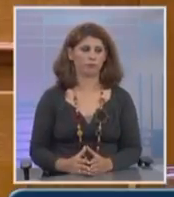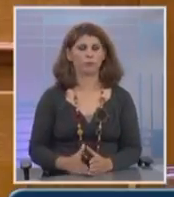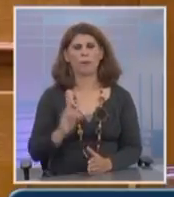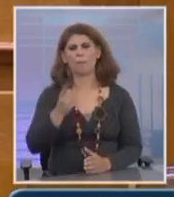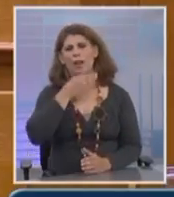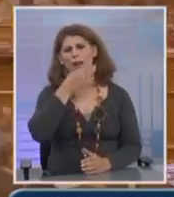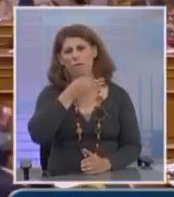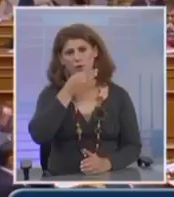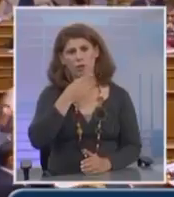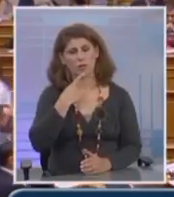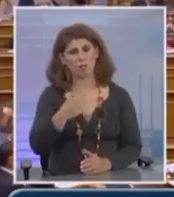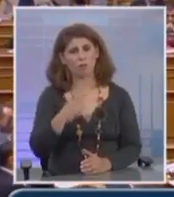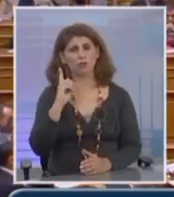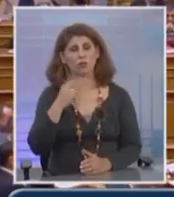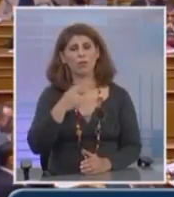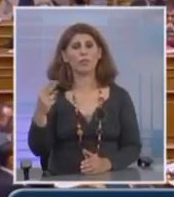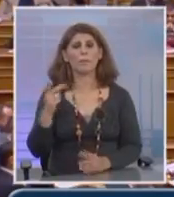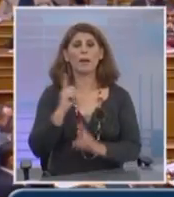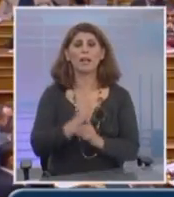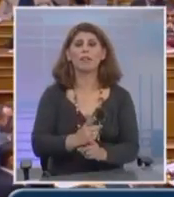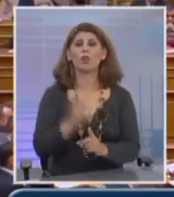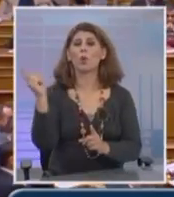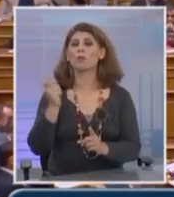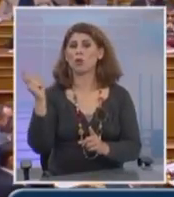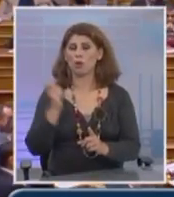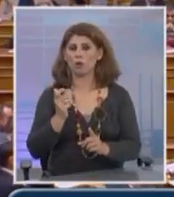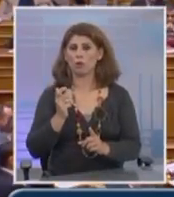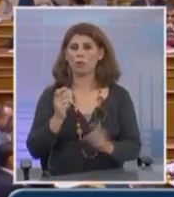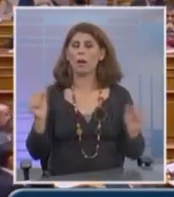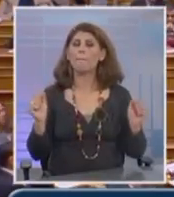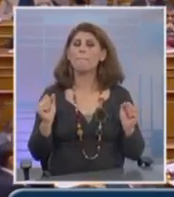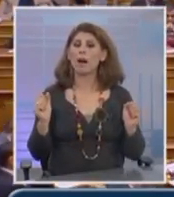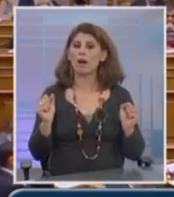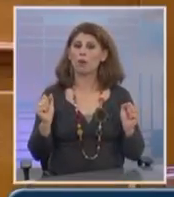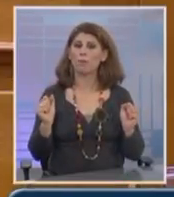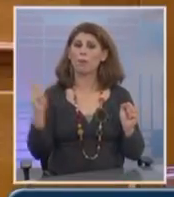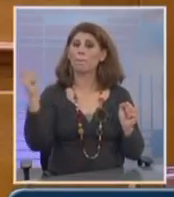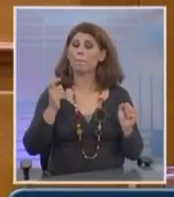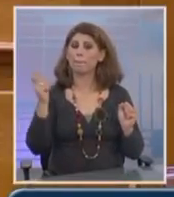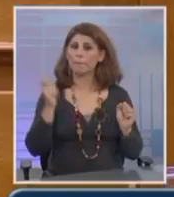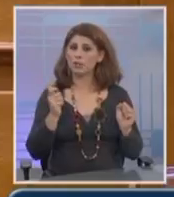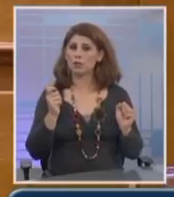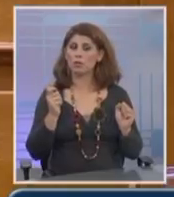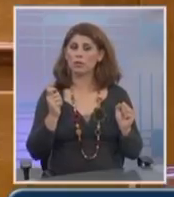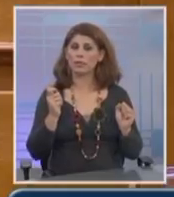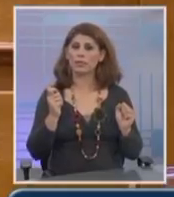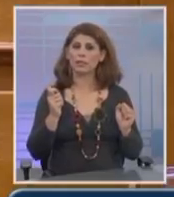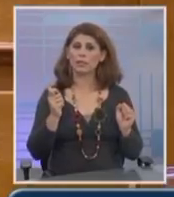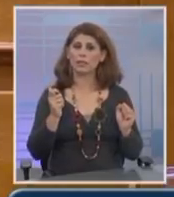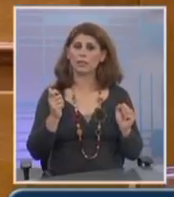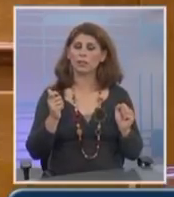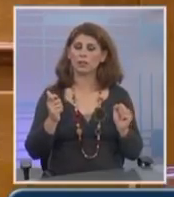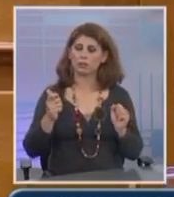αναφορά στο ζήτημα των ειδικών μισθολογίων και στο πάγωμα των μισθολογικών, της μισθολογικής